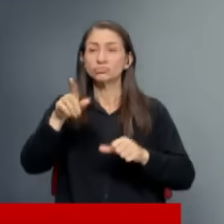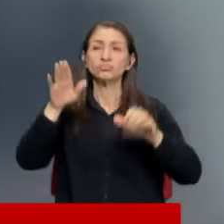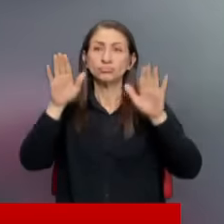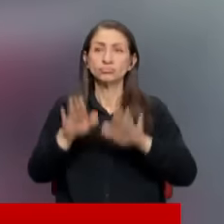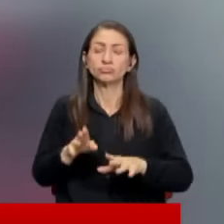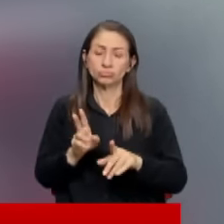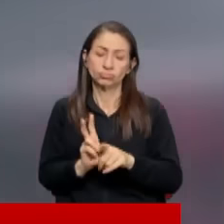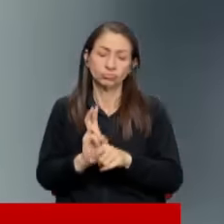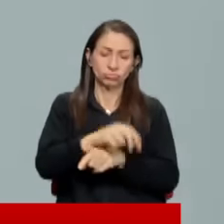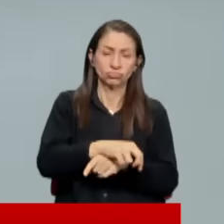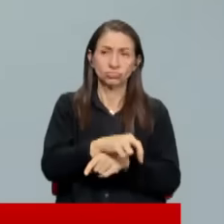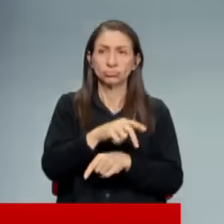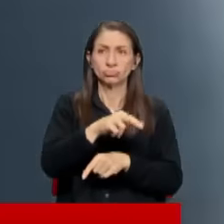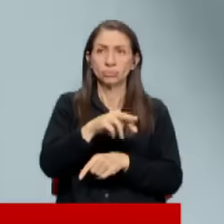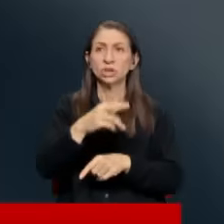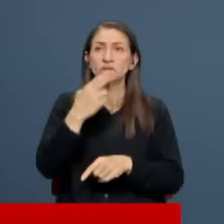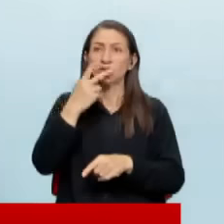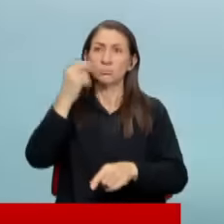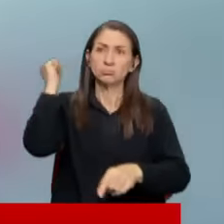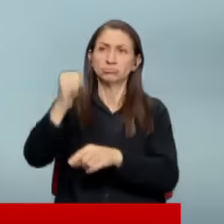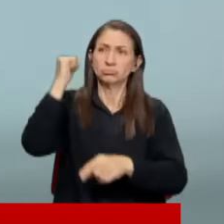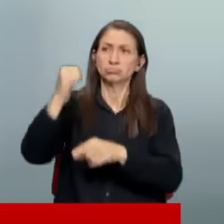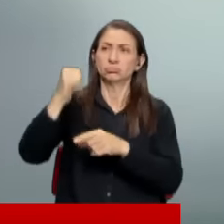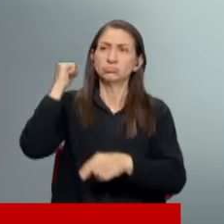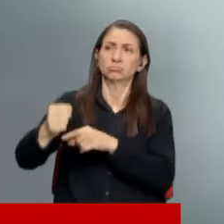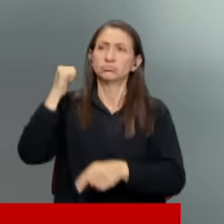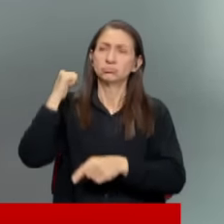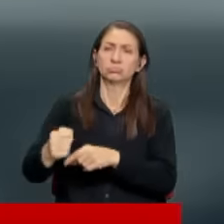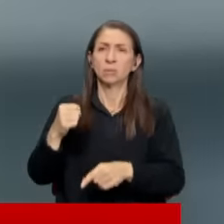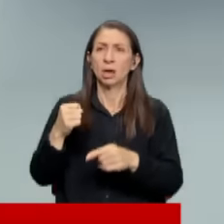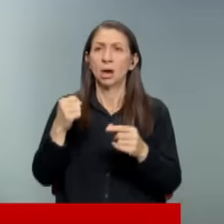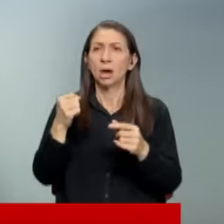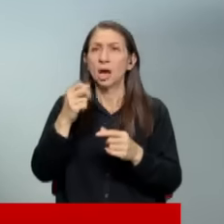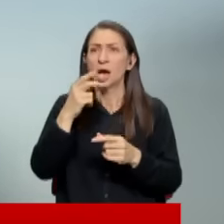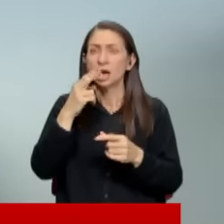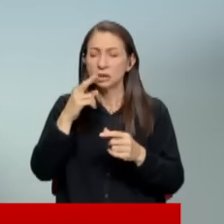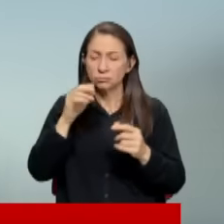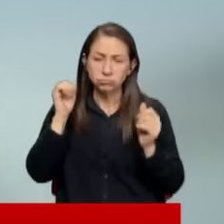motosikletlilerden biri otomobilin önünü kesti. Ardından da aşağı inip aracın